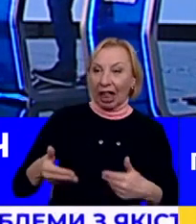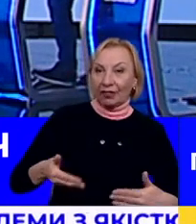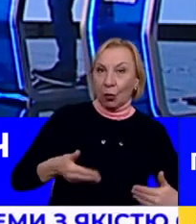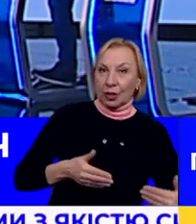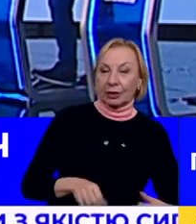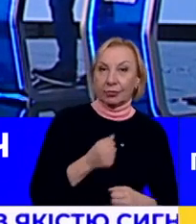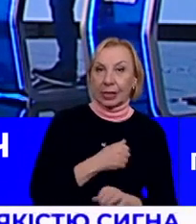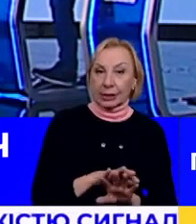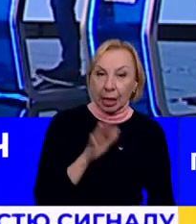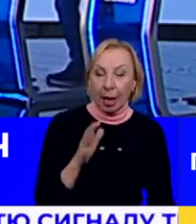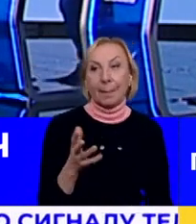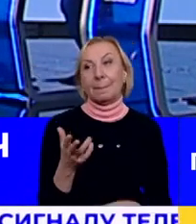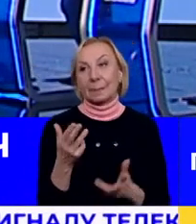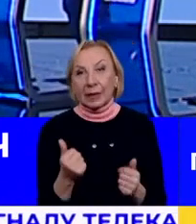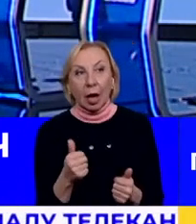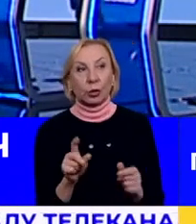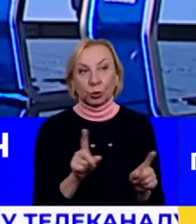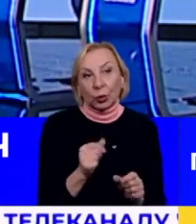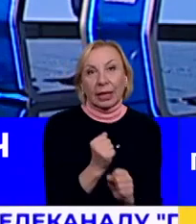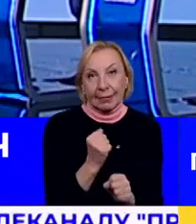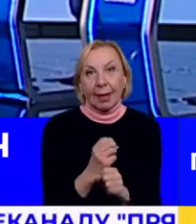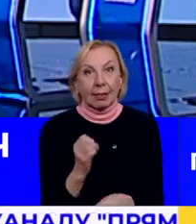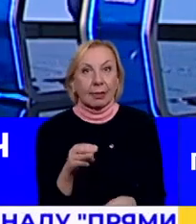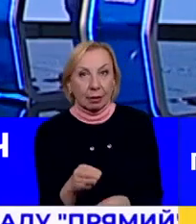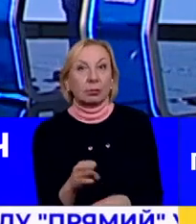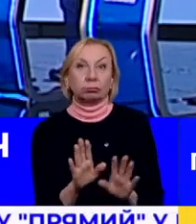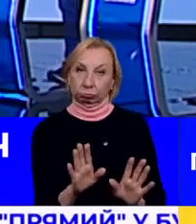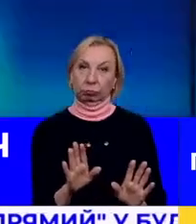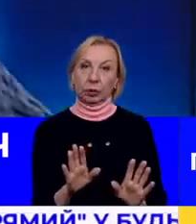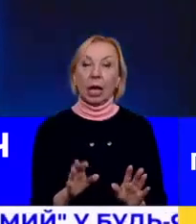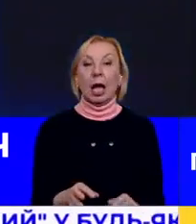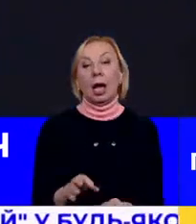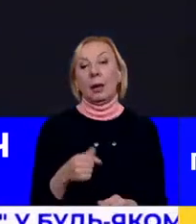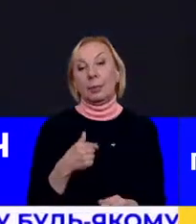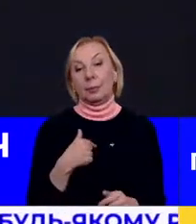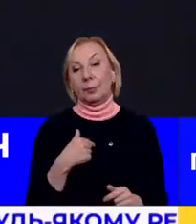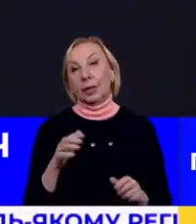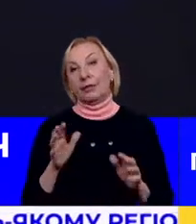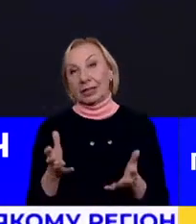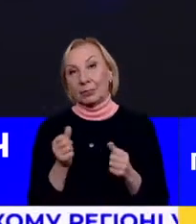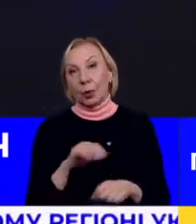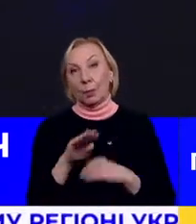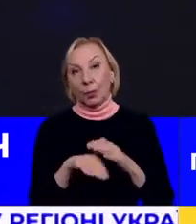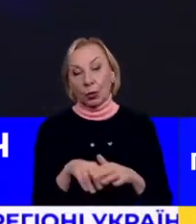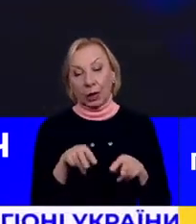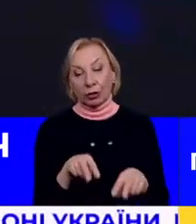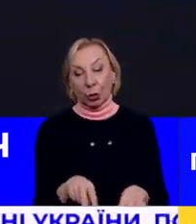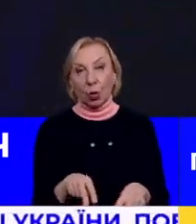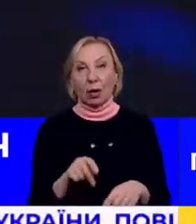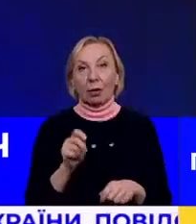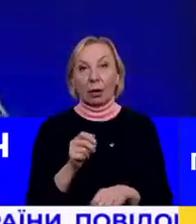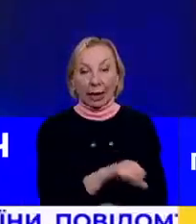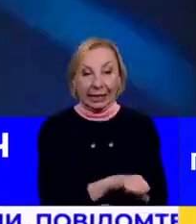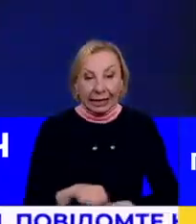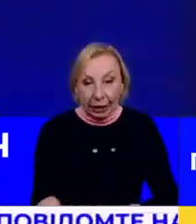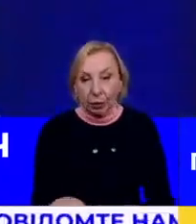на контроль границы. Можно снова говорить, что мы возьмем под контроль границу, а потом оттуда выходят все вооруженные